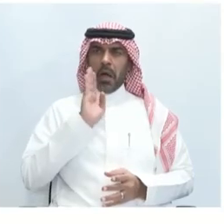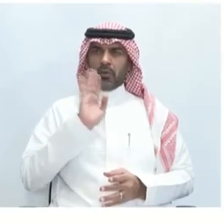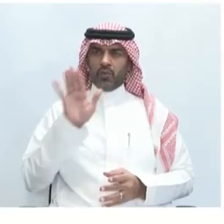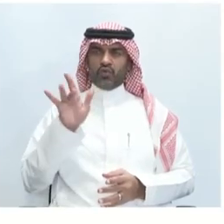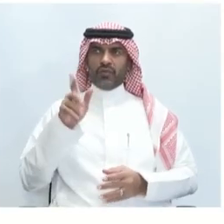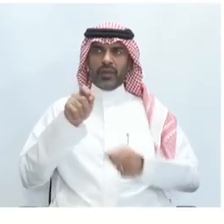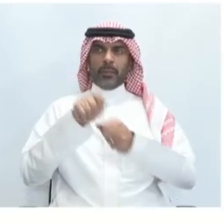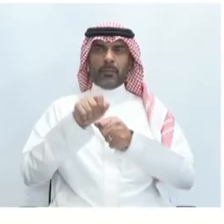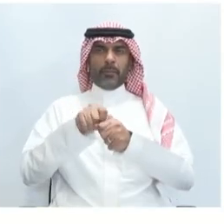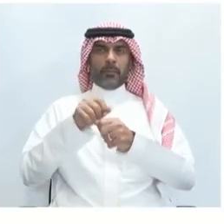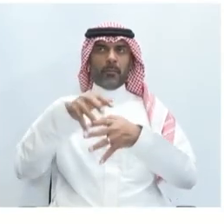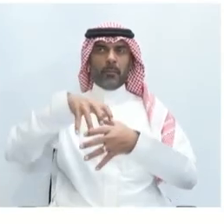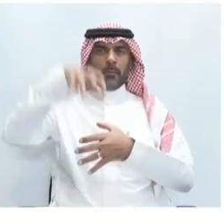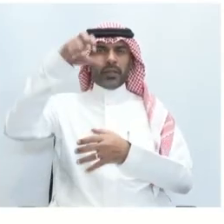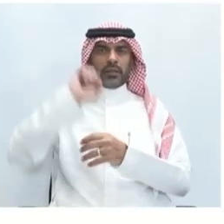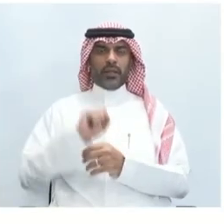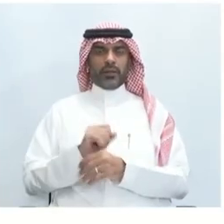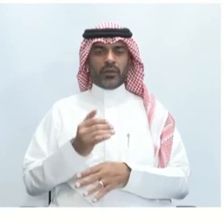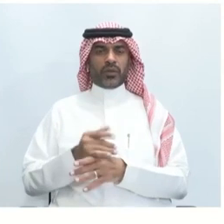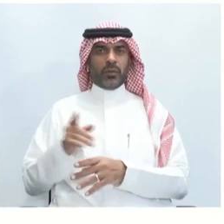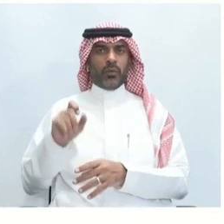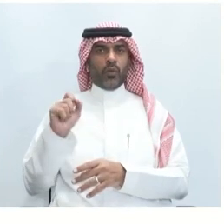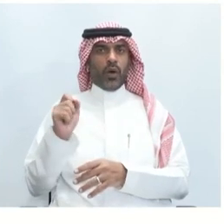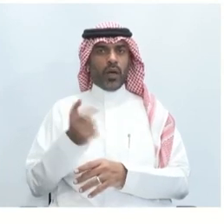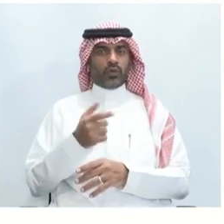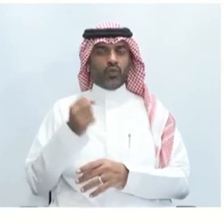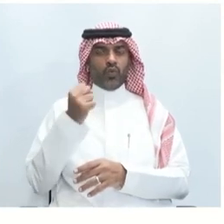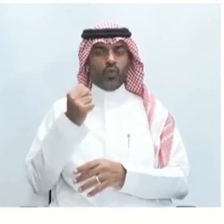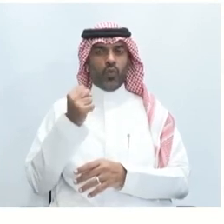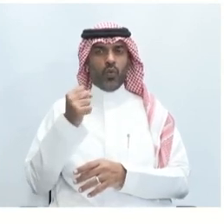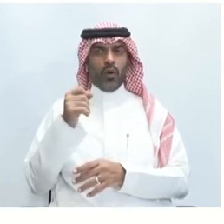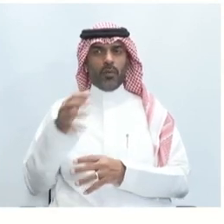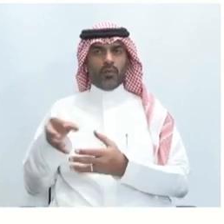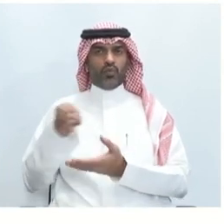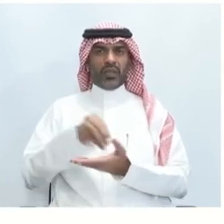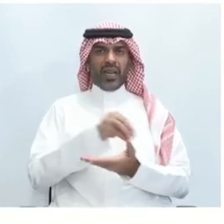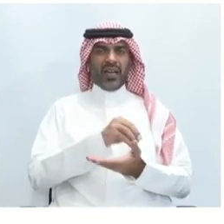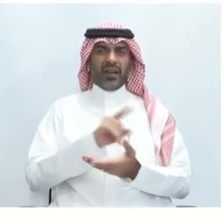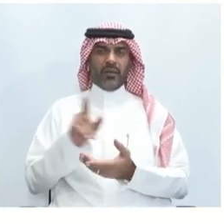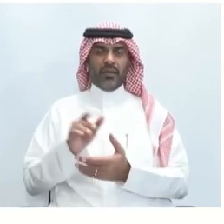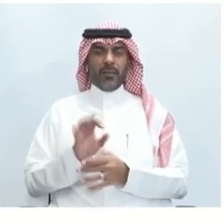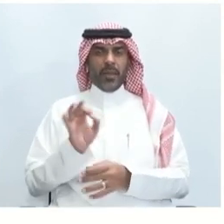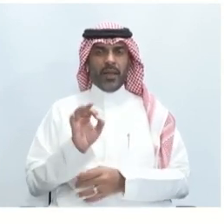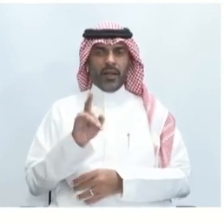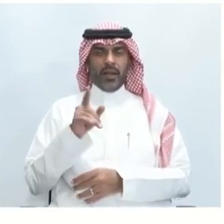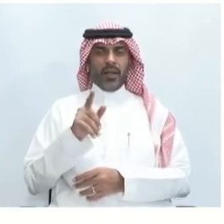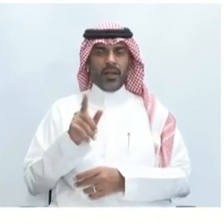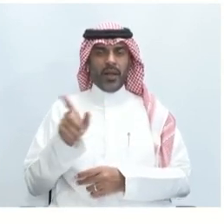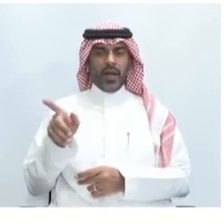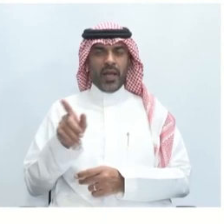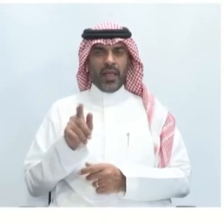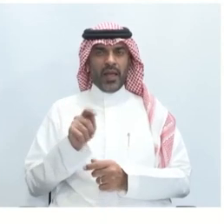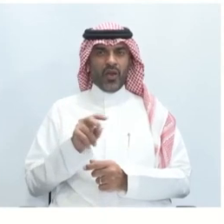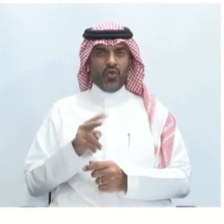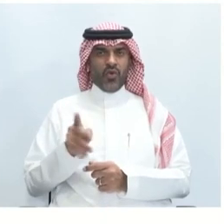بشكل واسع تستخدم لانها اسرع واكثر قوه من الروبوتات المتنقله فعلى سبيل المثال يمكن لهذا النوع من